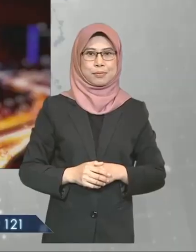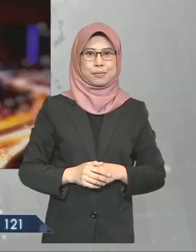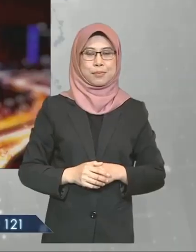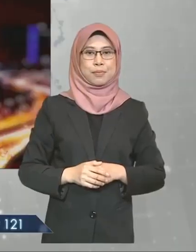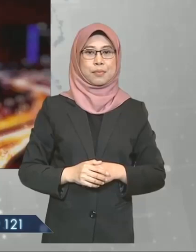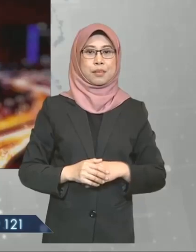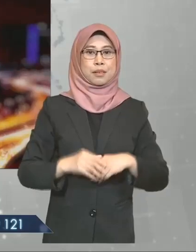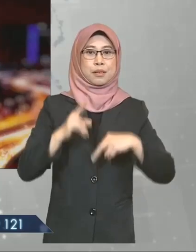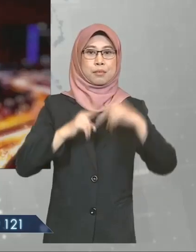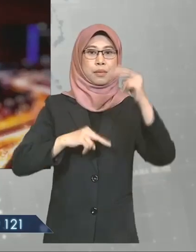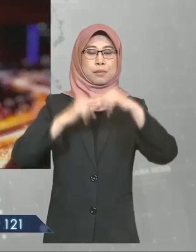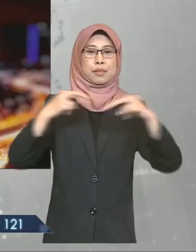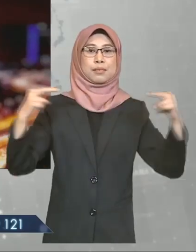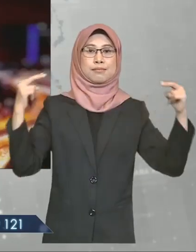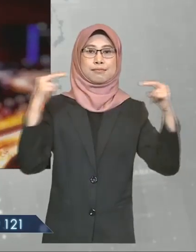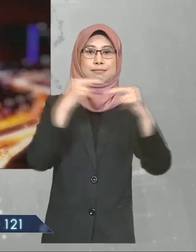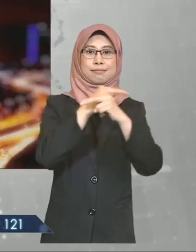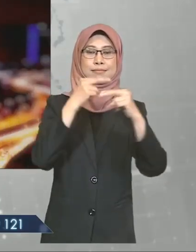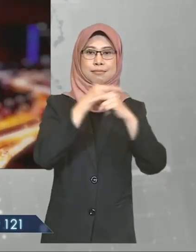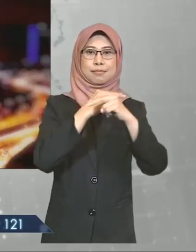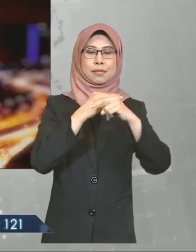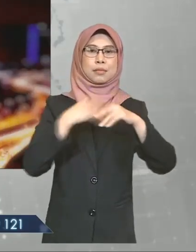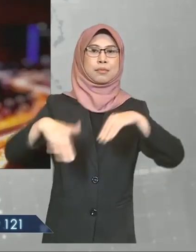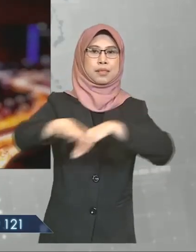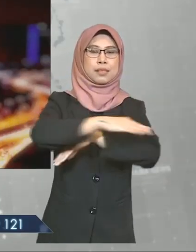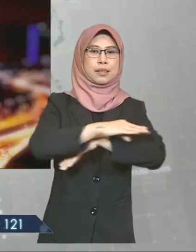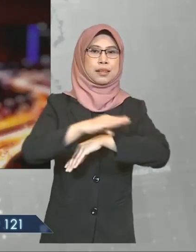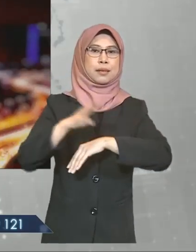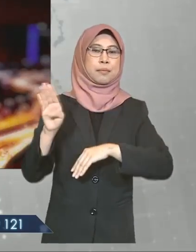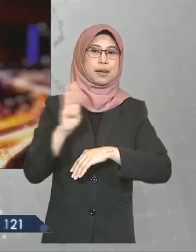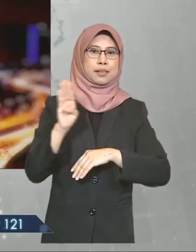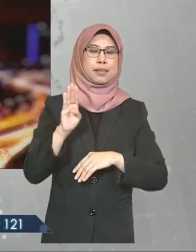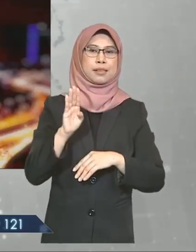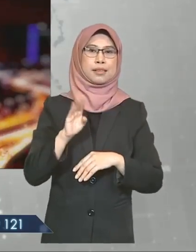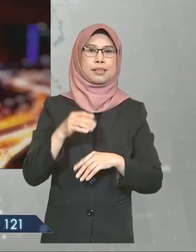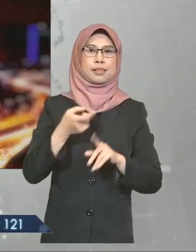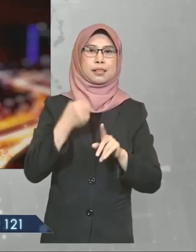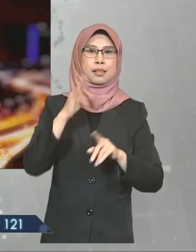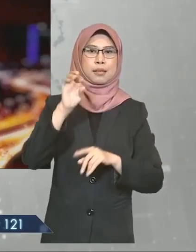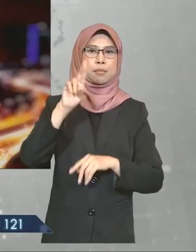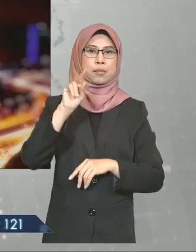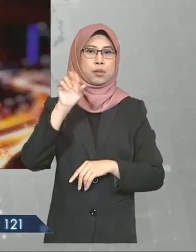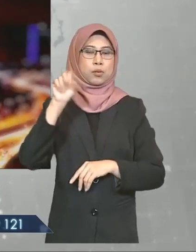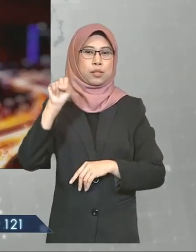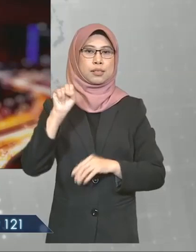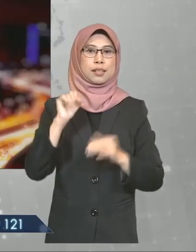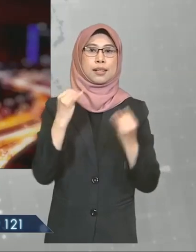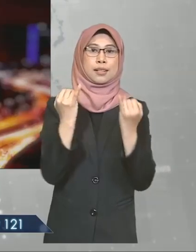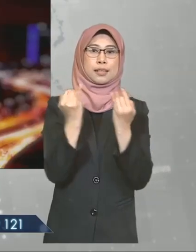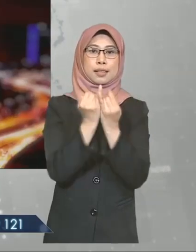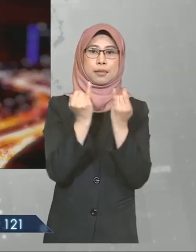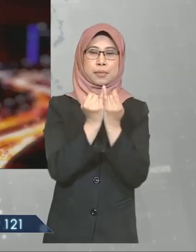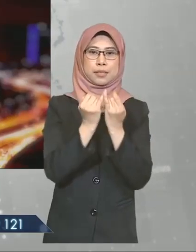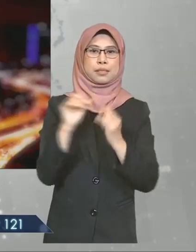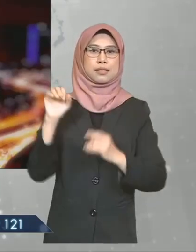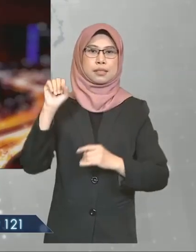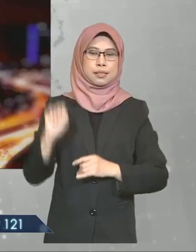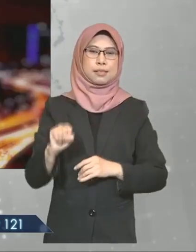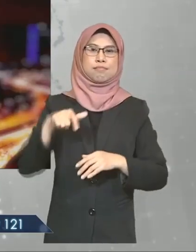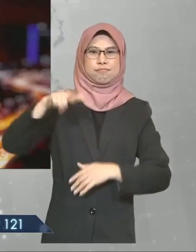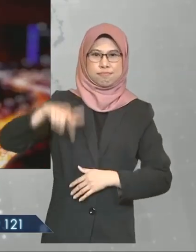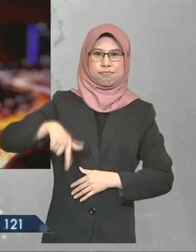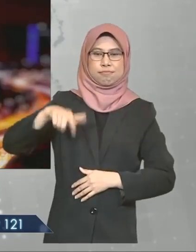pembinaan debu Raya pesisiran pantai barat jadul cie dari persimpangan browsing ke typing Selatan mengalami